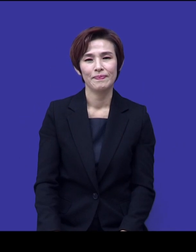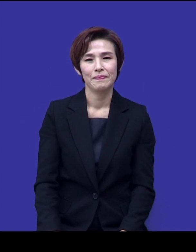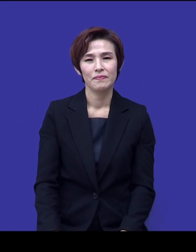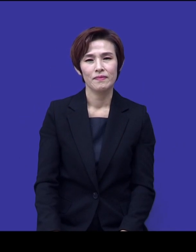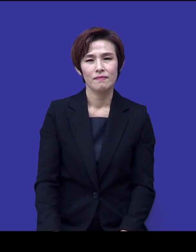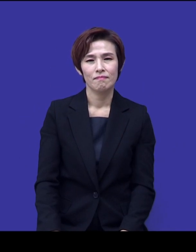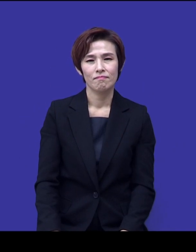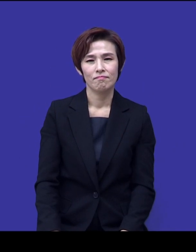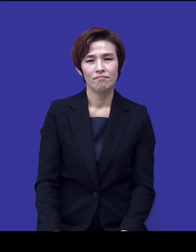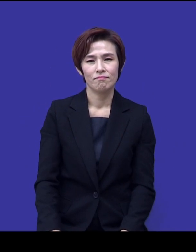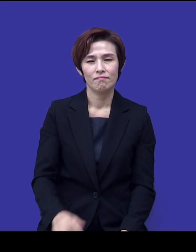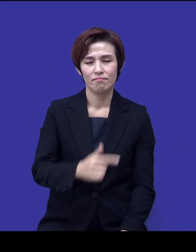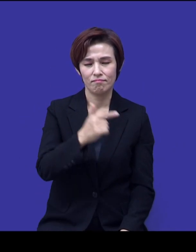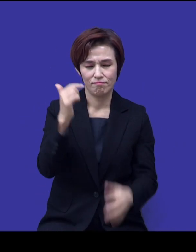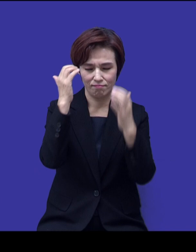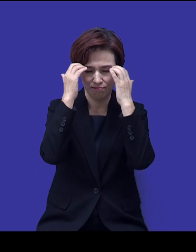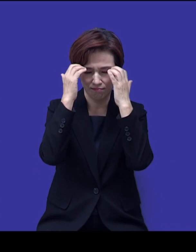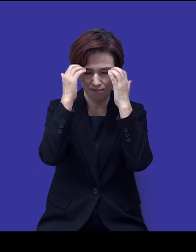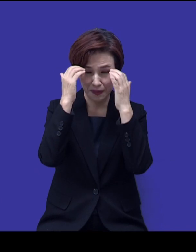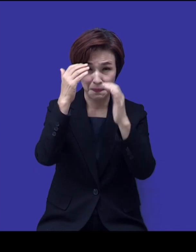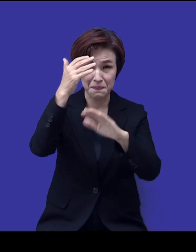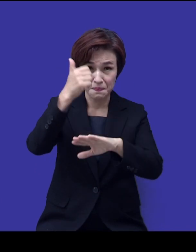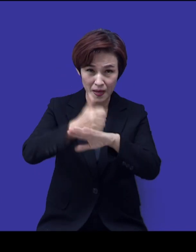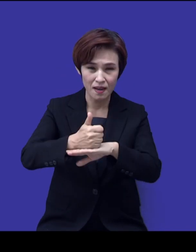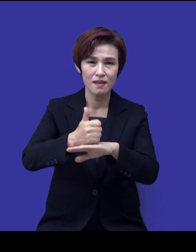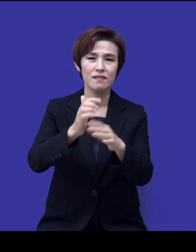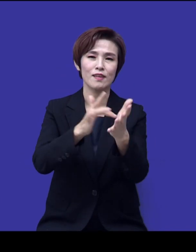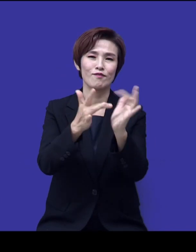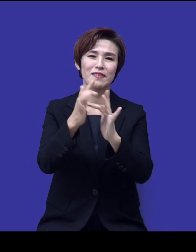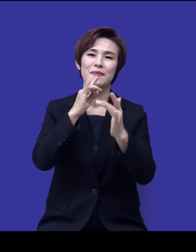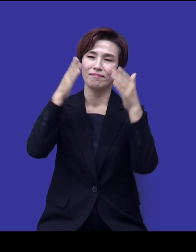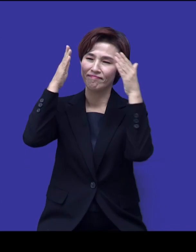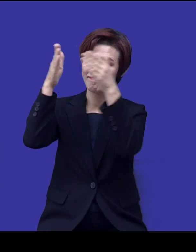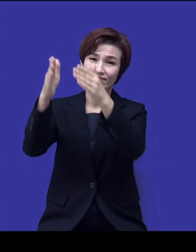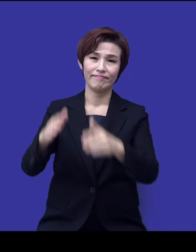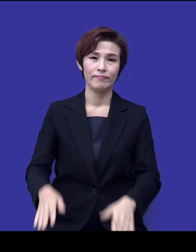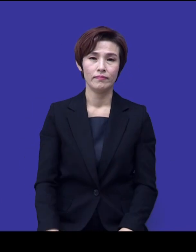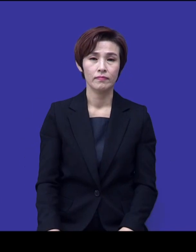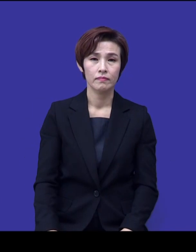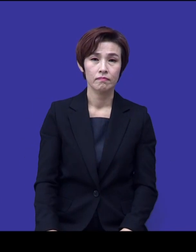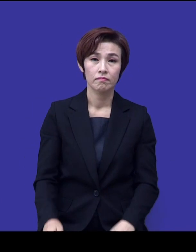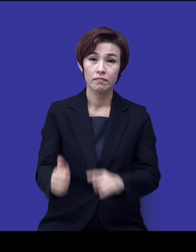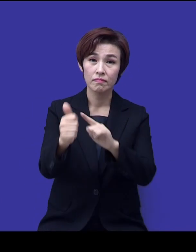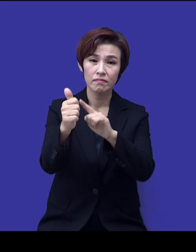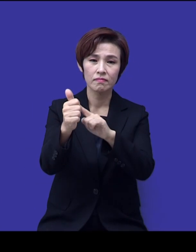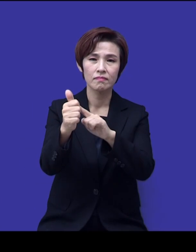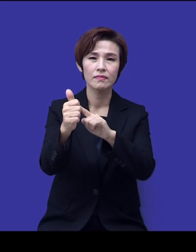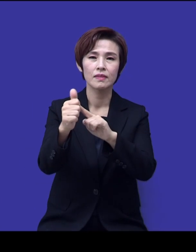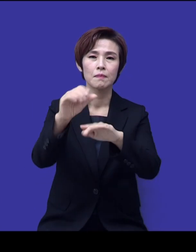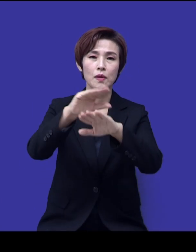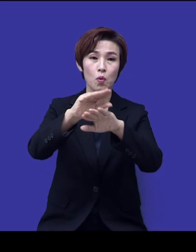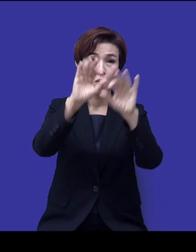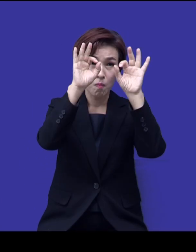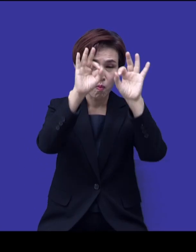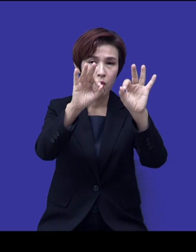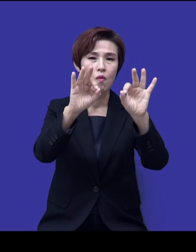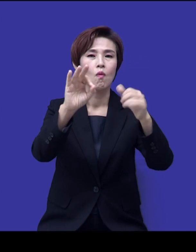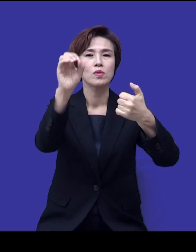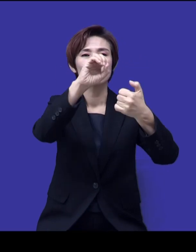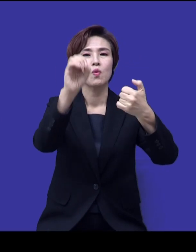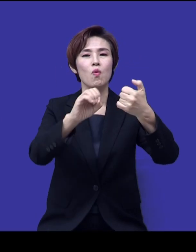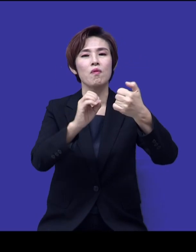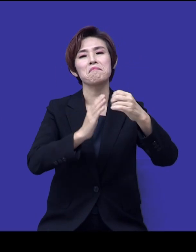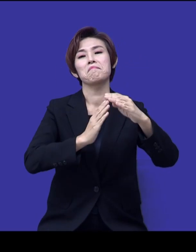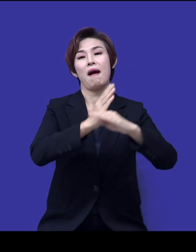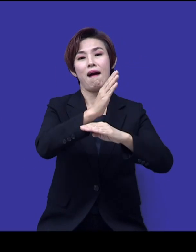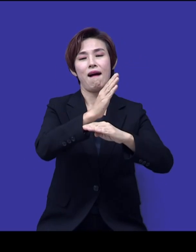큰 위기를 겪으시면서 이제는 예수님 한 분만 바라보고 사신다고 합니다. 네, 이분은 시청률 50%가 넘는 드라마 야망의